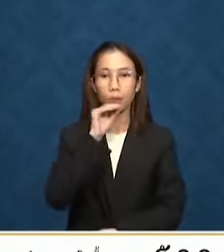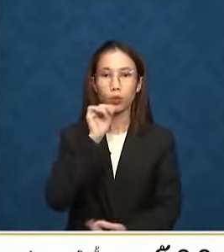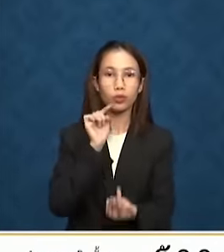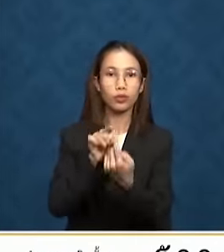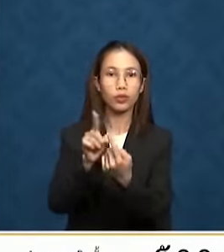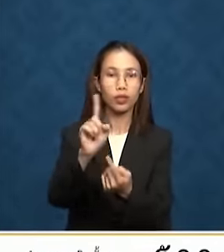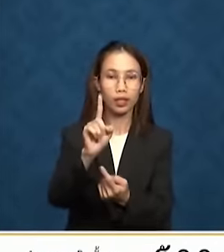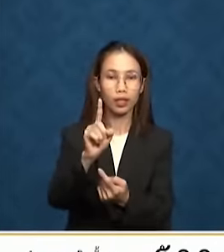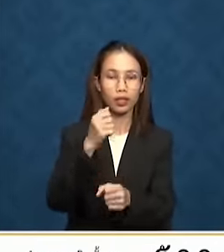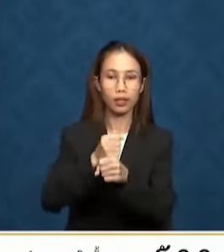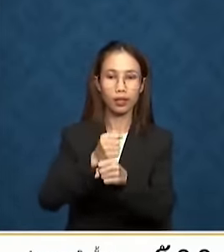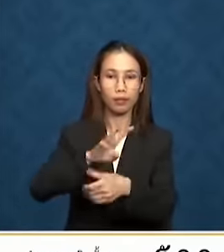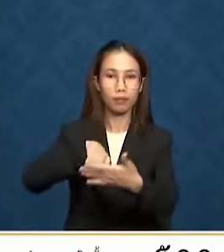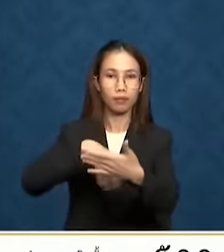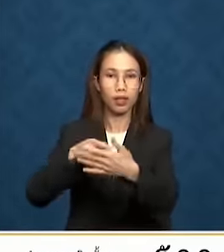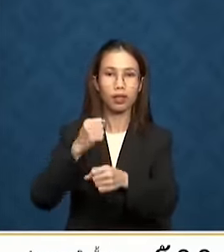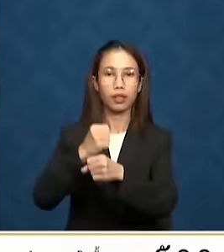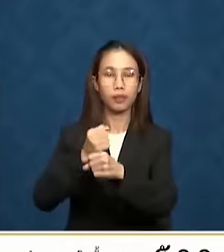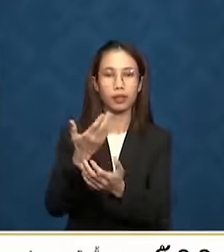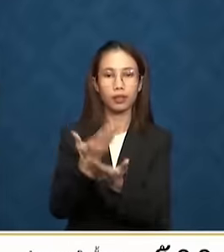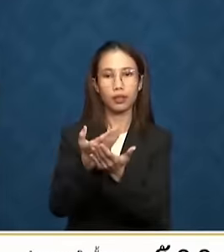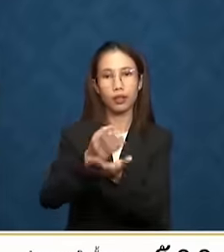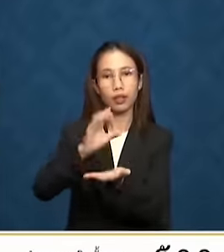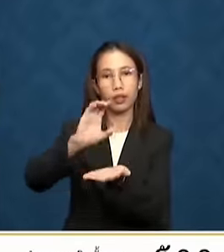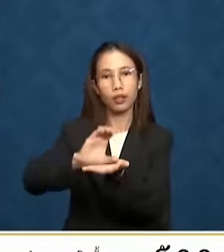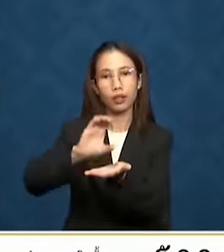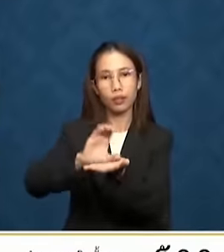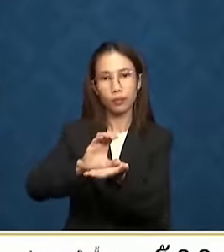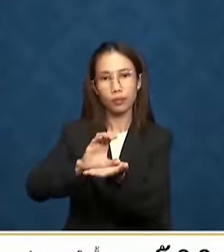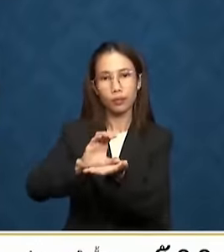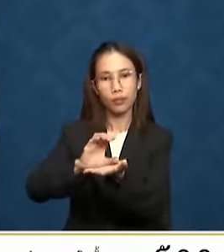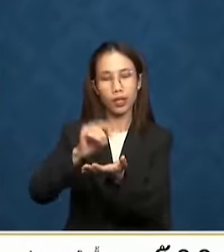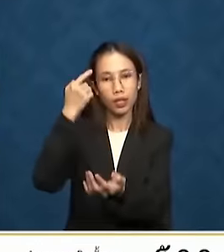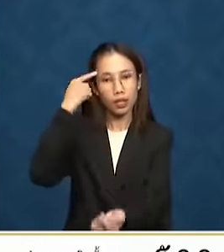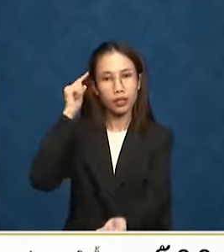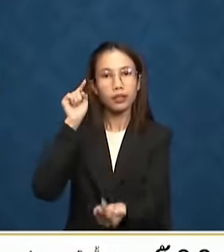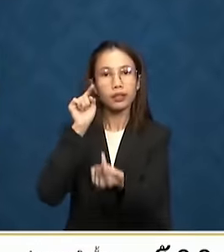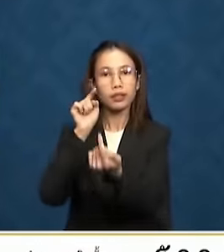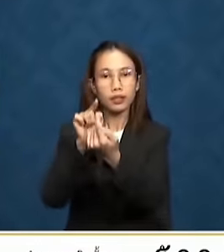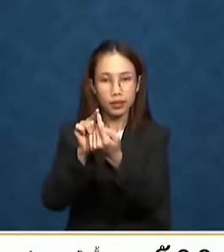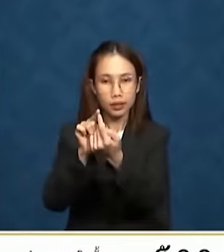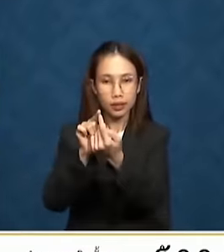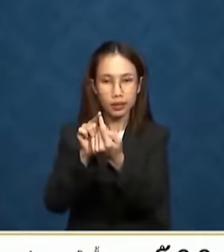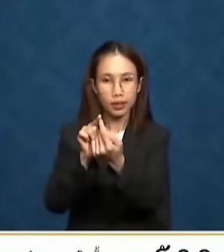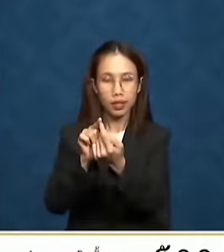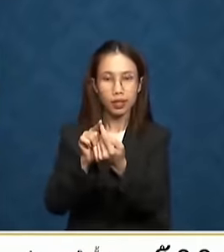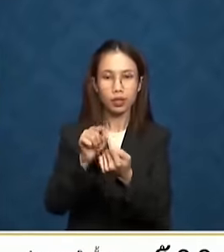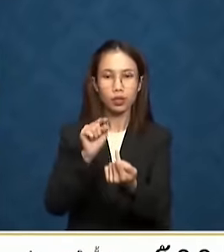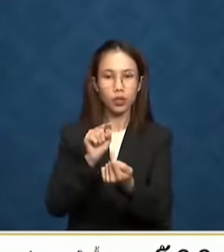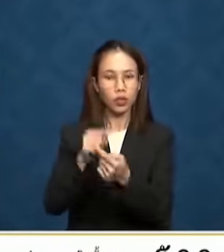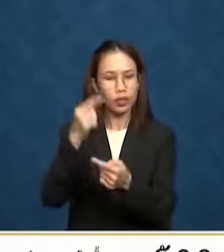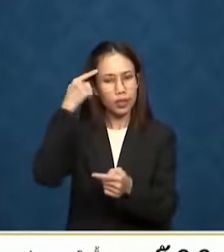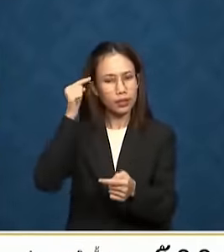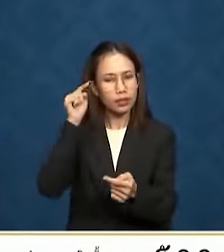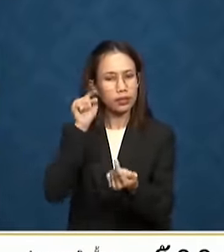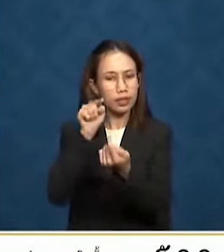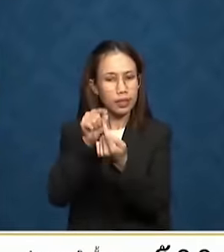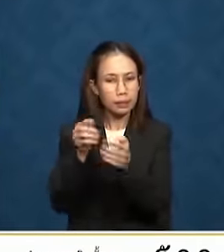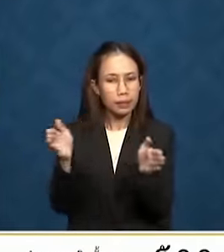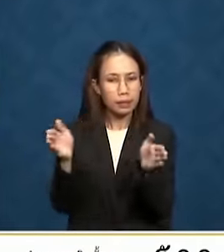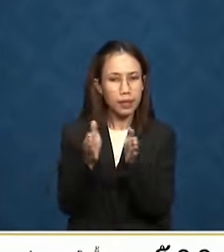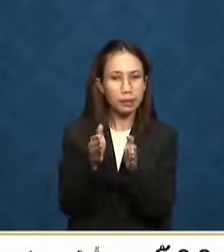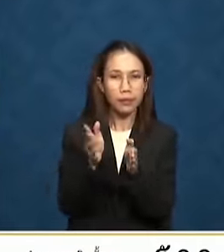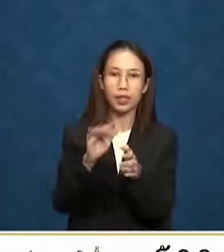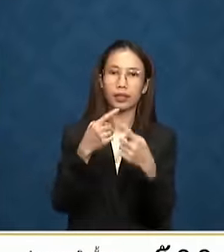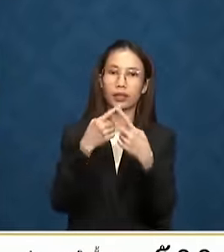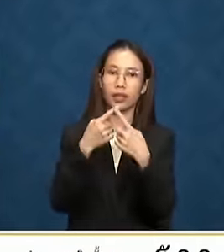ทำนโยบายการทำงบประมาณที่คำนึงไม่ใช่แค่ผลประโยชน์ระยะสั้นแต่